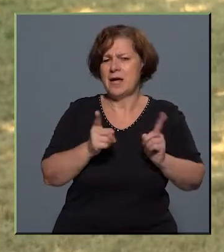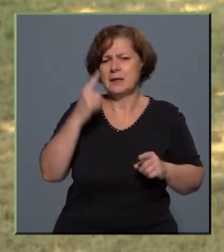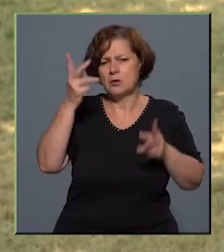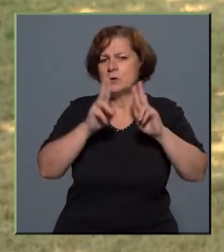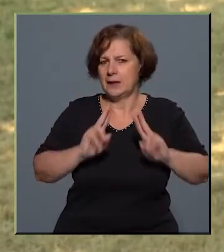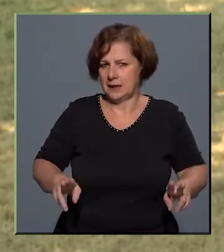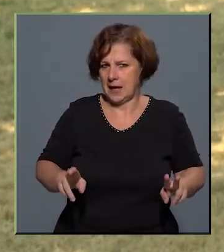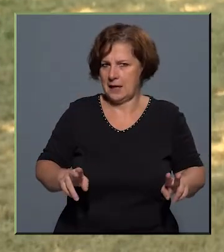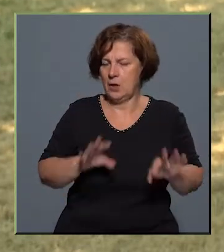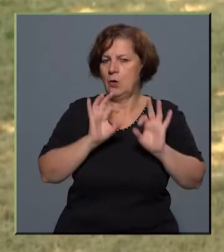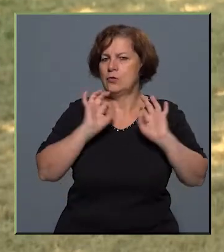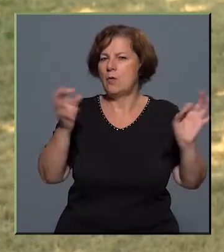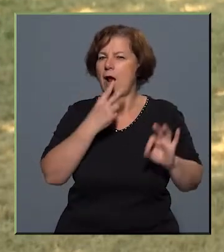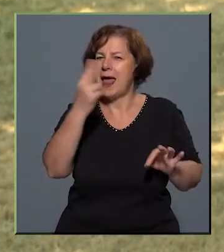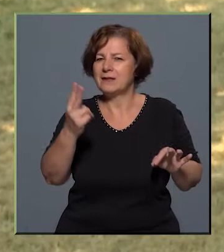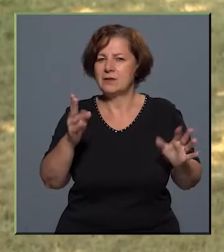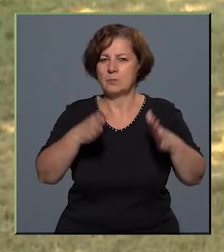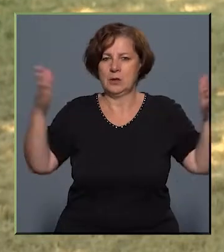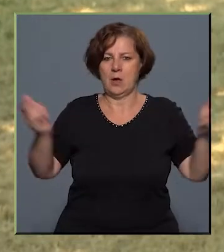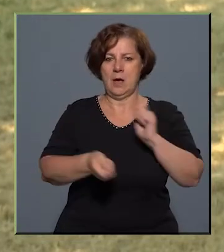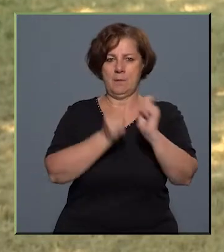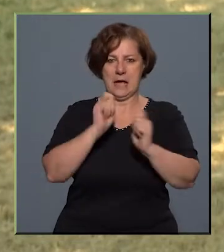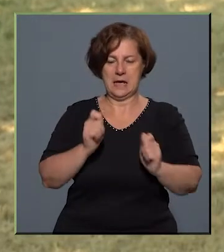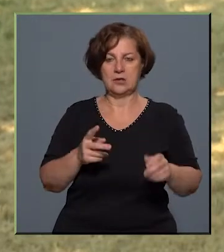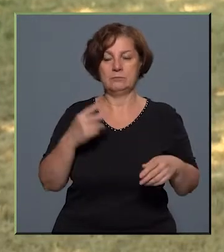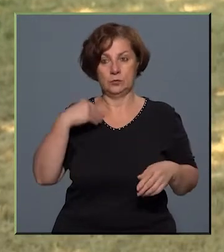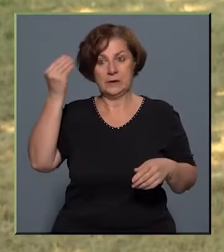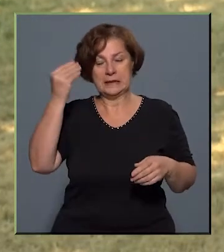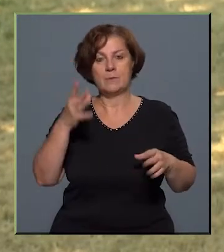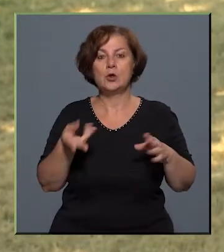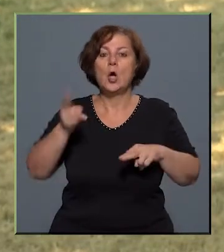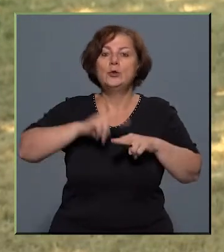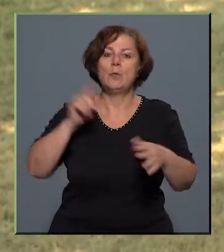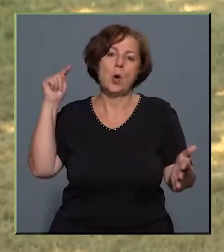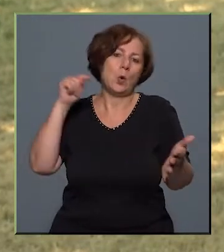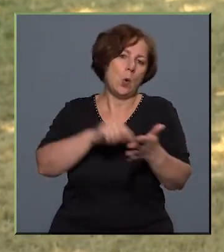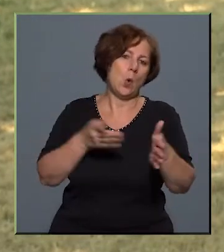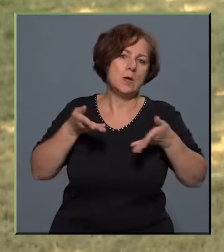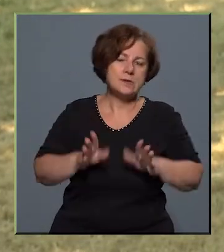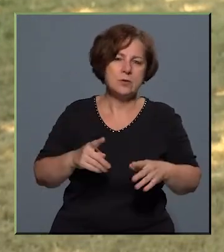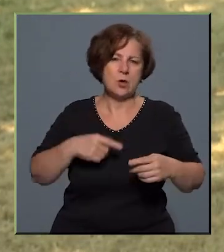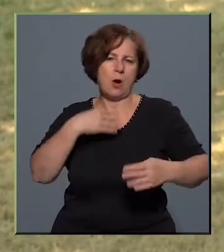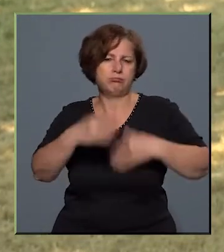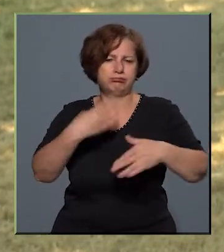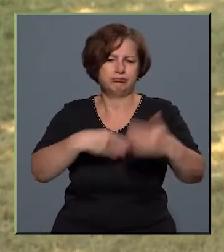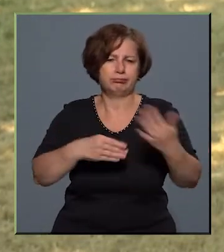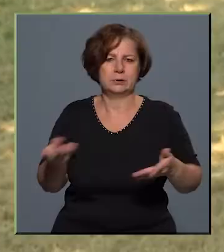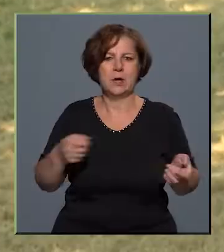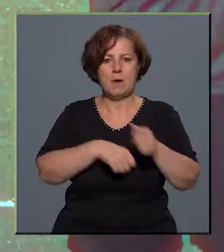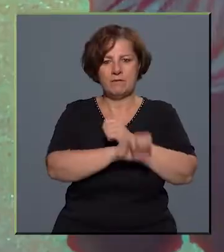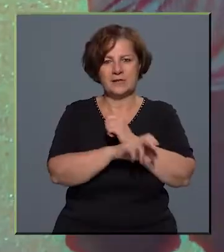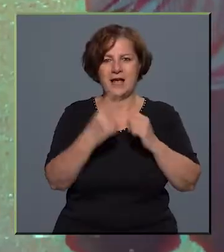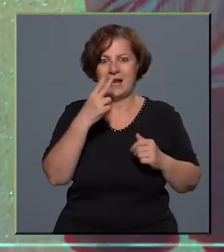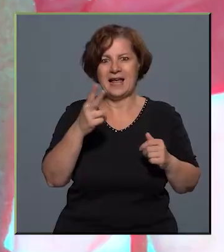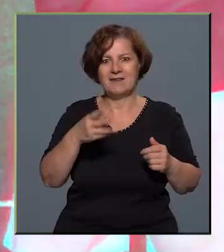tudni kell, hogy jóval látványosabb, mint egy nagy pályás. Úgy értem a látványosságot, hogy több gól születik, sokkal pörgősebb a foci. Látványban